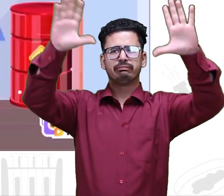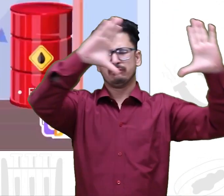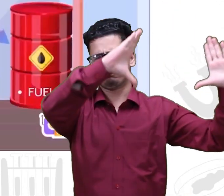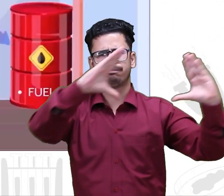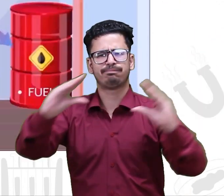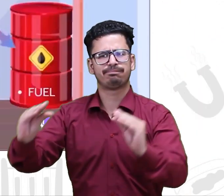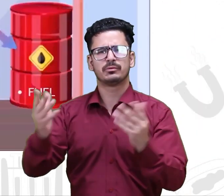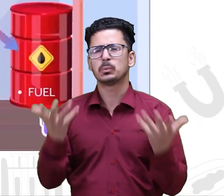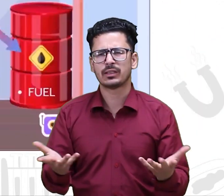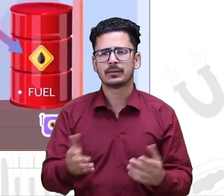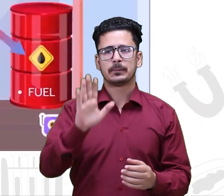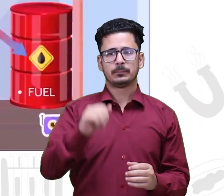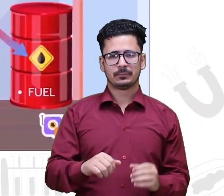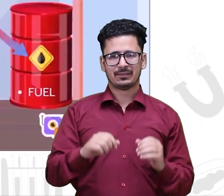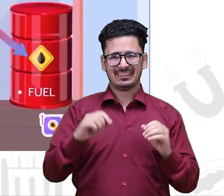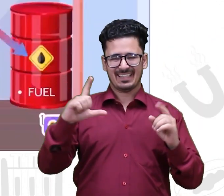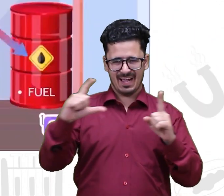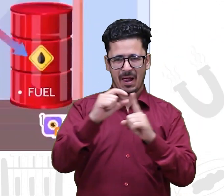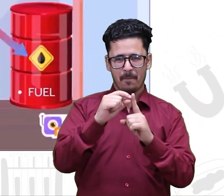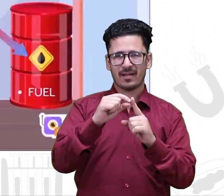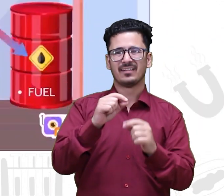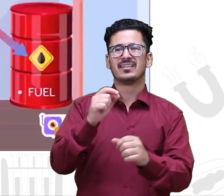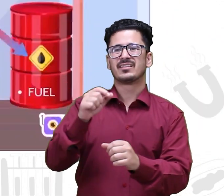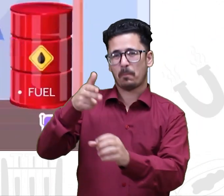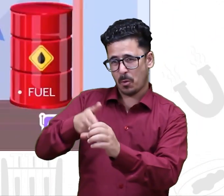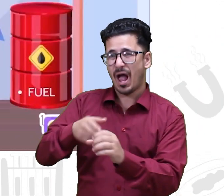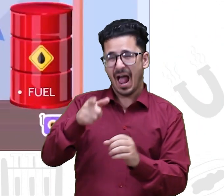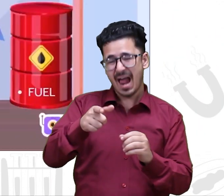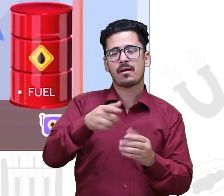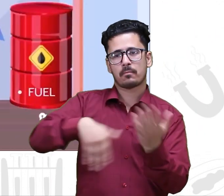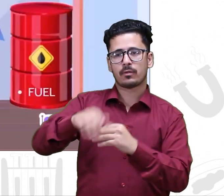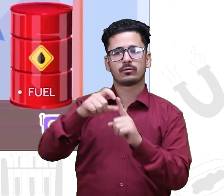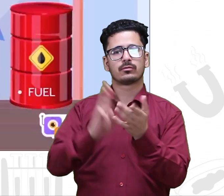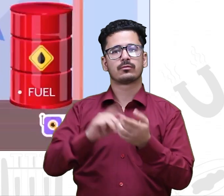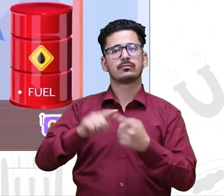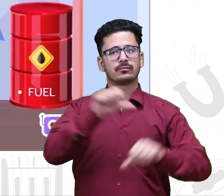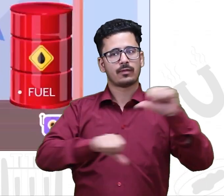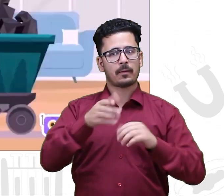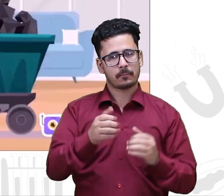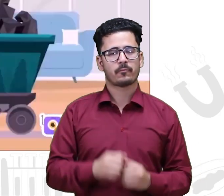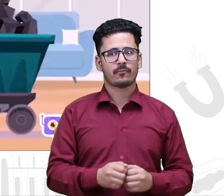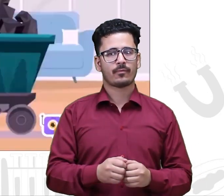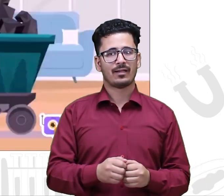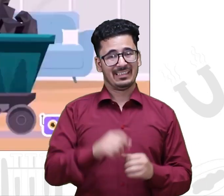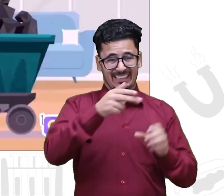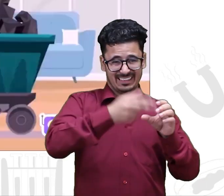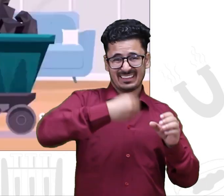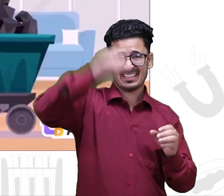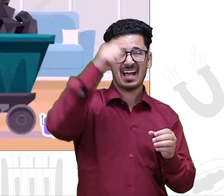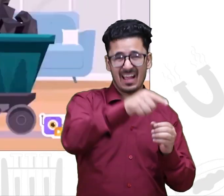LPG आणि जीवाश्म इंधनामध्ये DME मिसळून कार्बनच्या फूटप्रिंट कमी करण्यास प्रयत्नशील आहे.